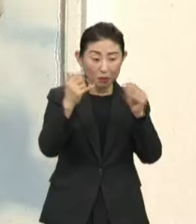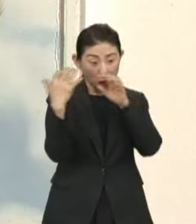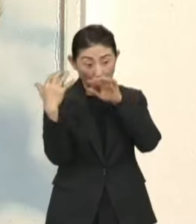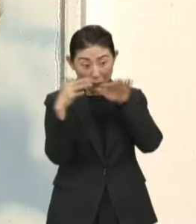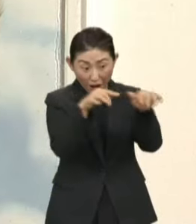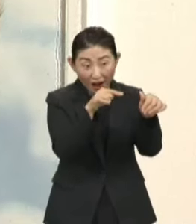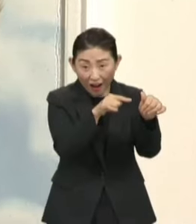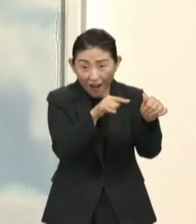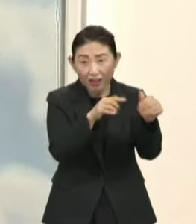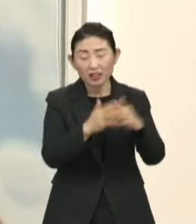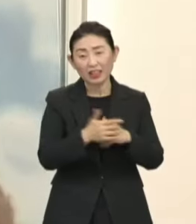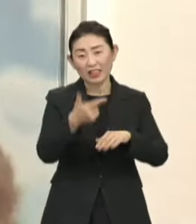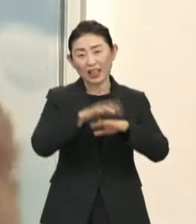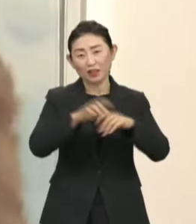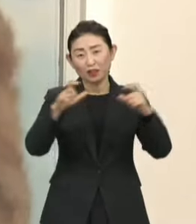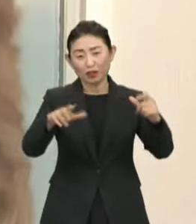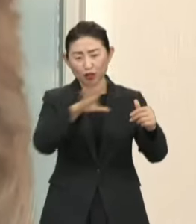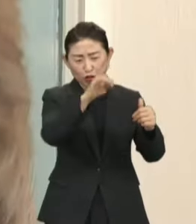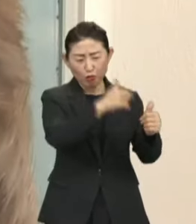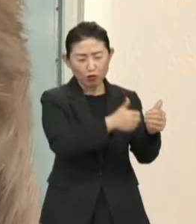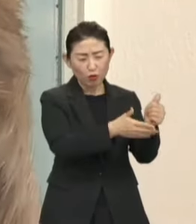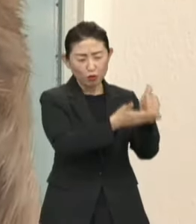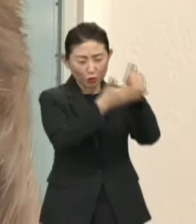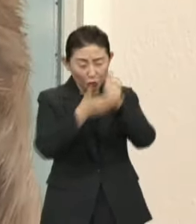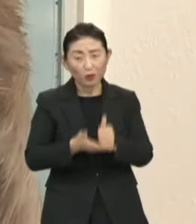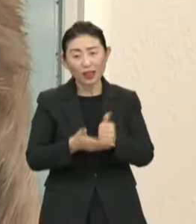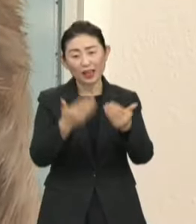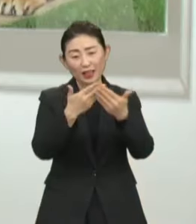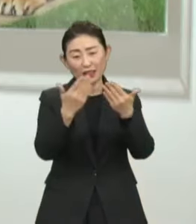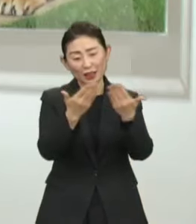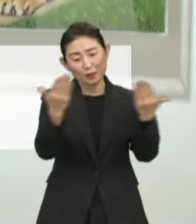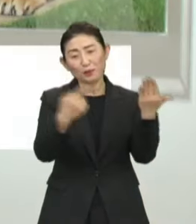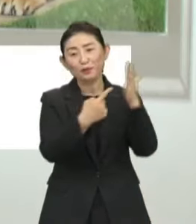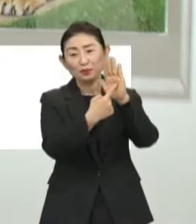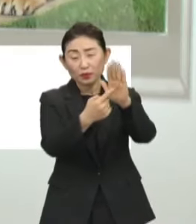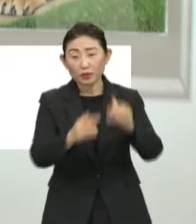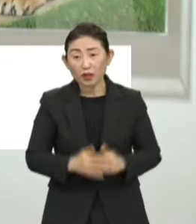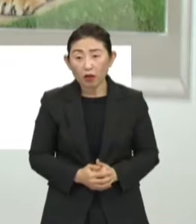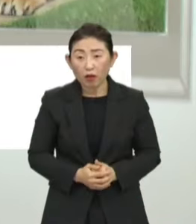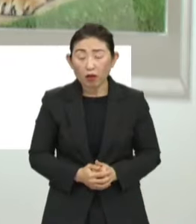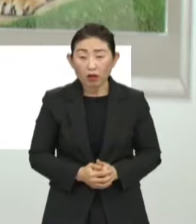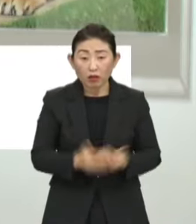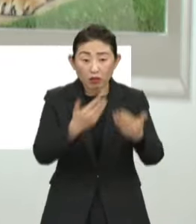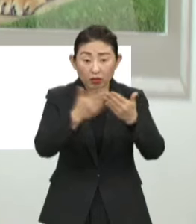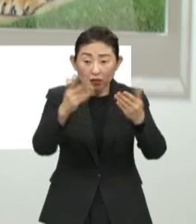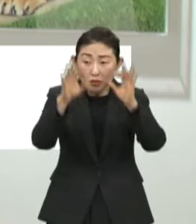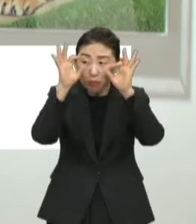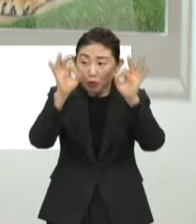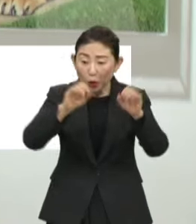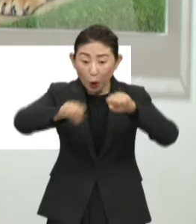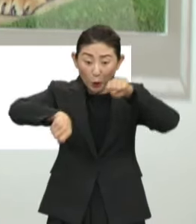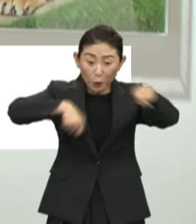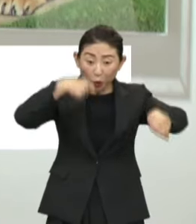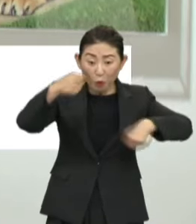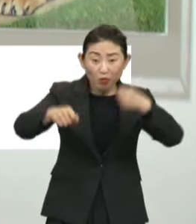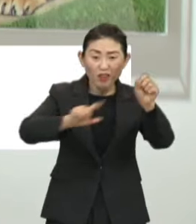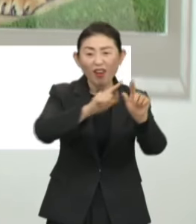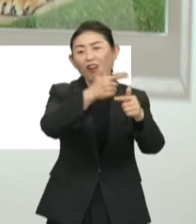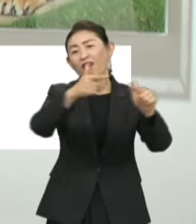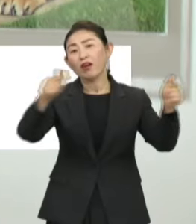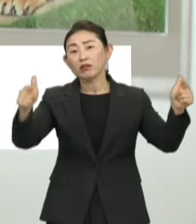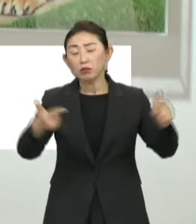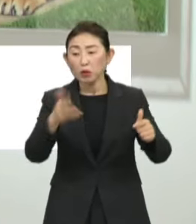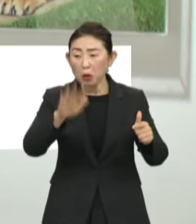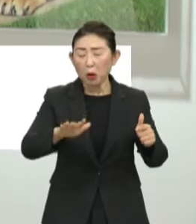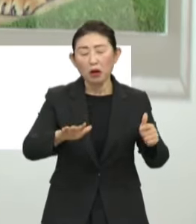작가 초대전이 대전에서 처음 열립니다. 작품 속의 동물들이 서로 다르지만은 존중하고